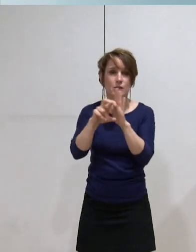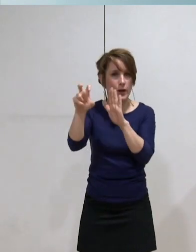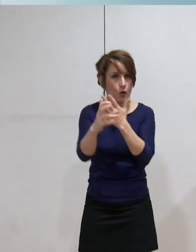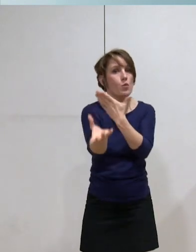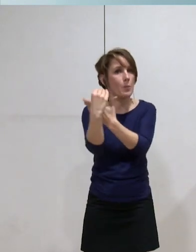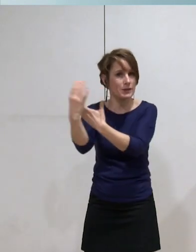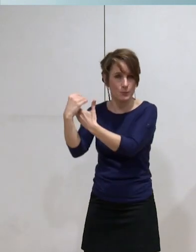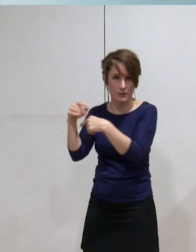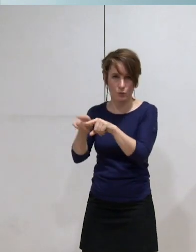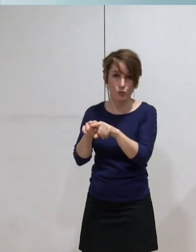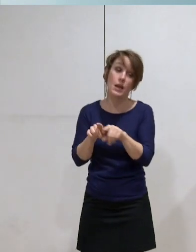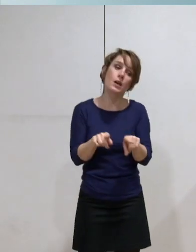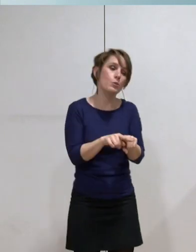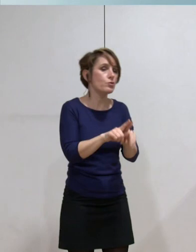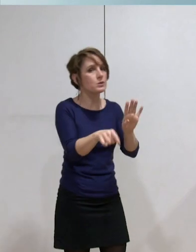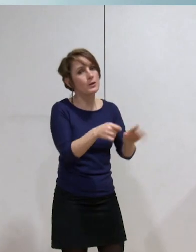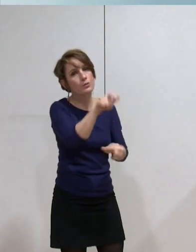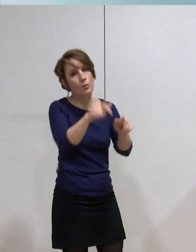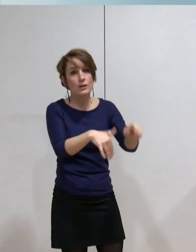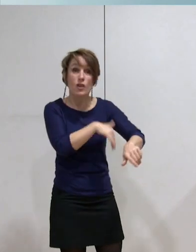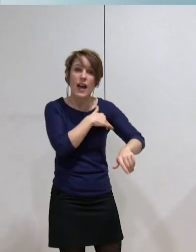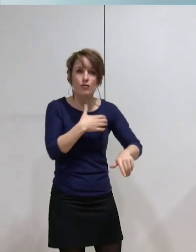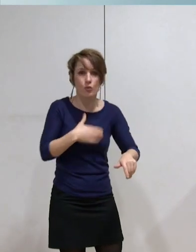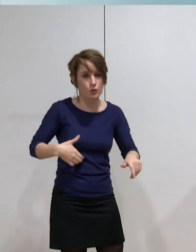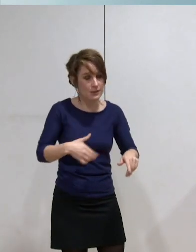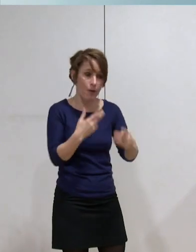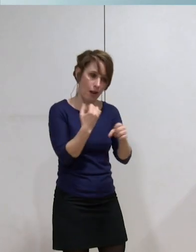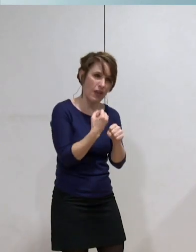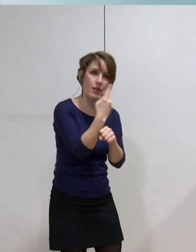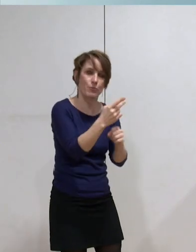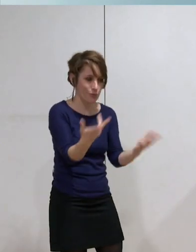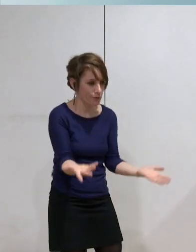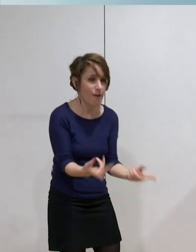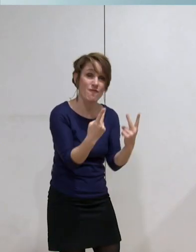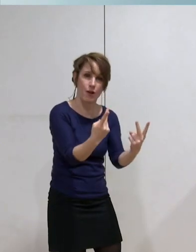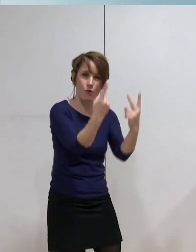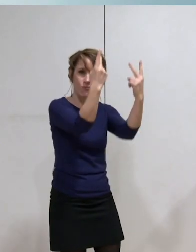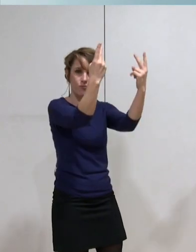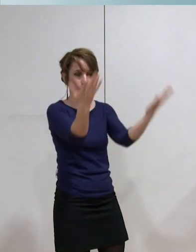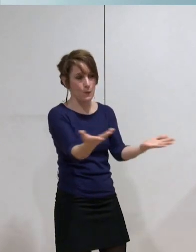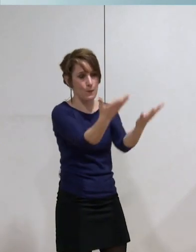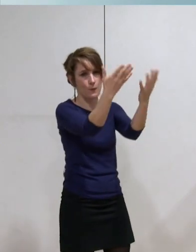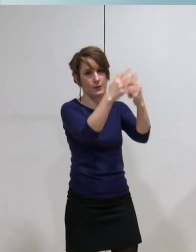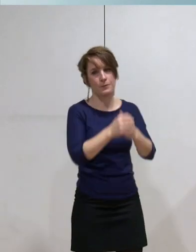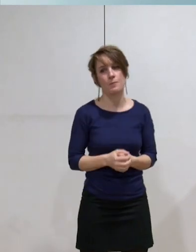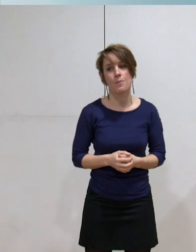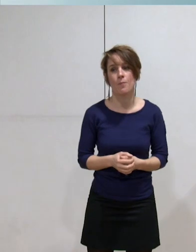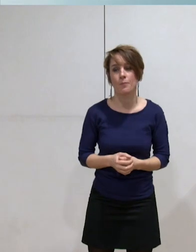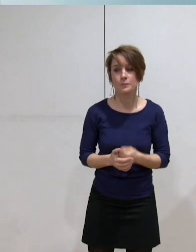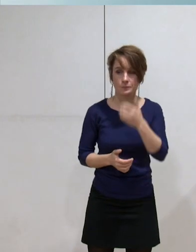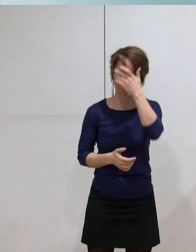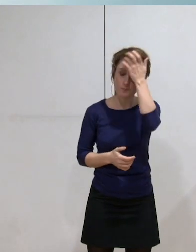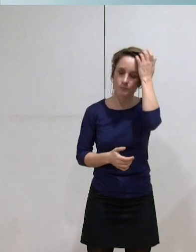valoriser le travail de nos agents municipaux en matière de ressources il s'agit aussi et les premiers